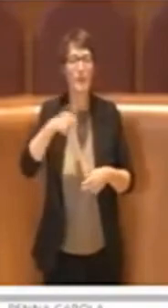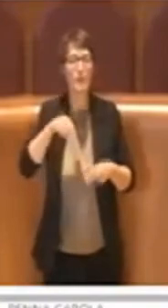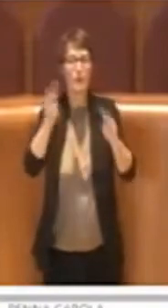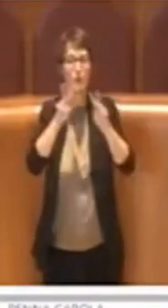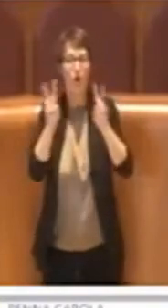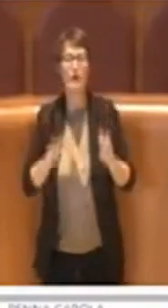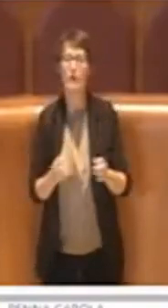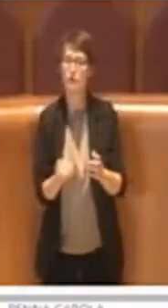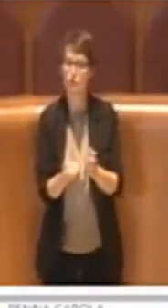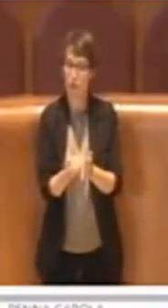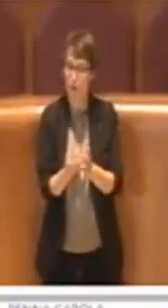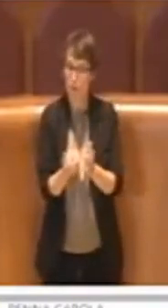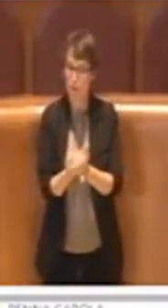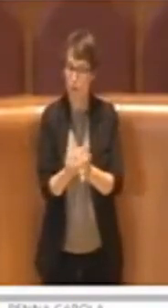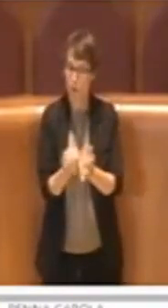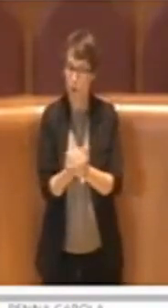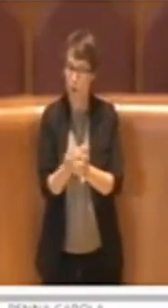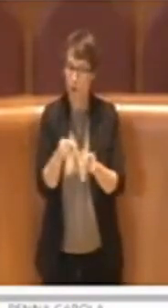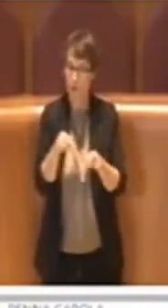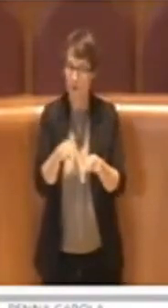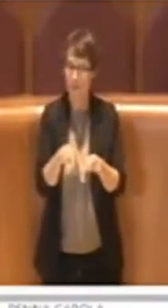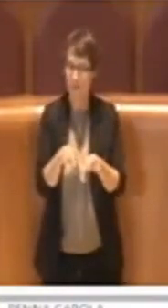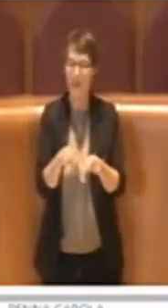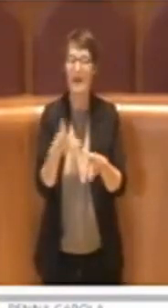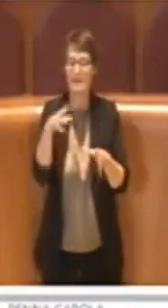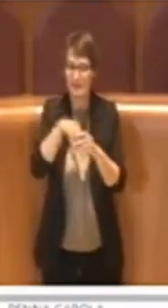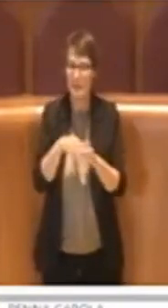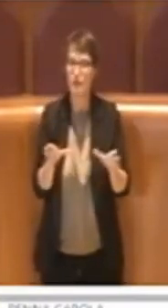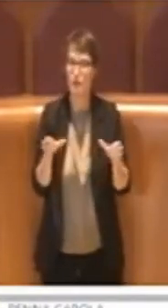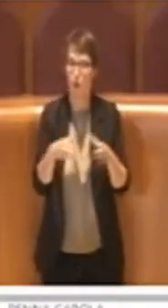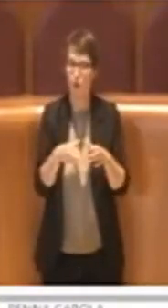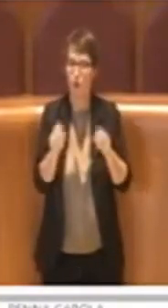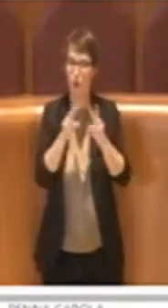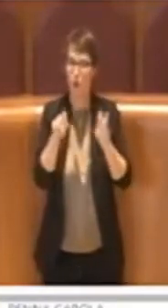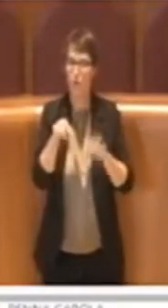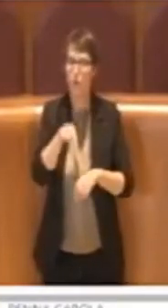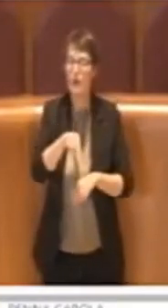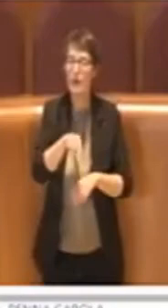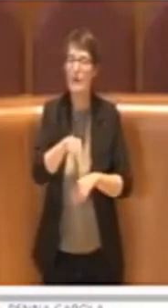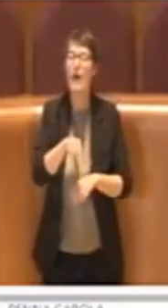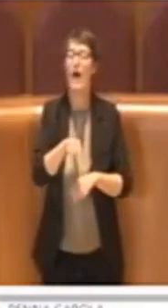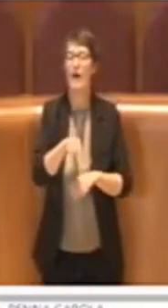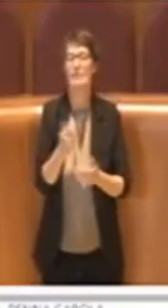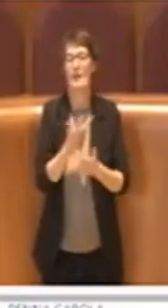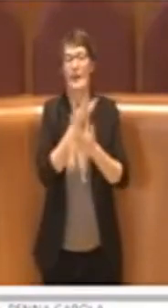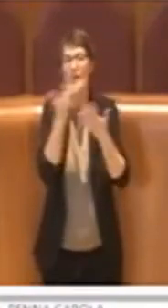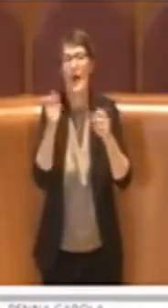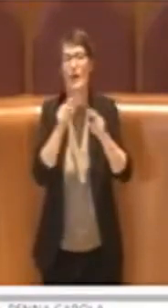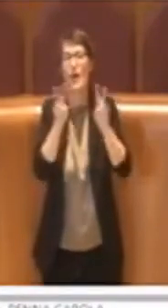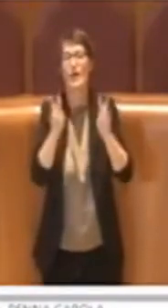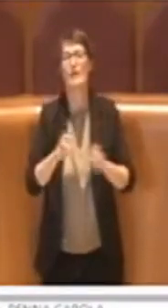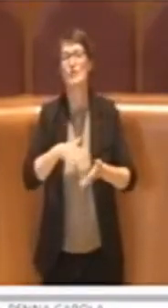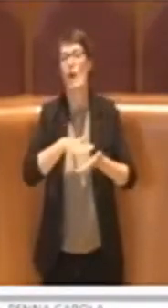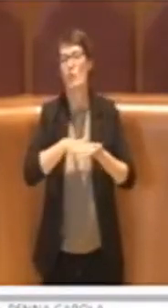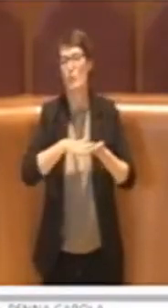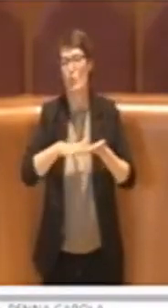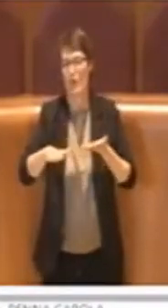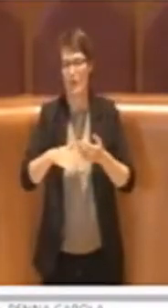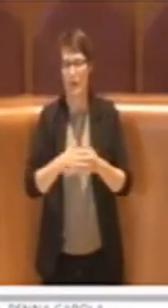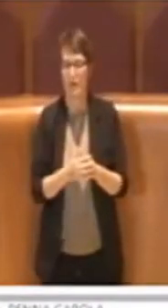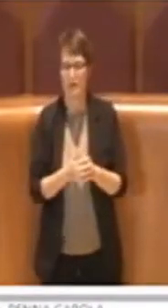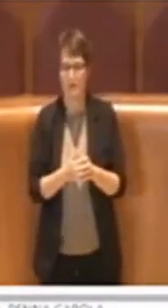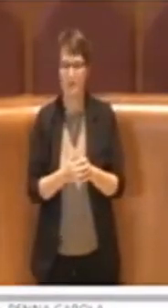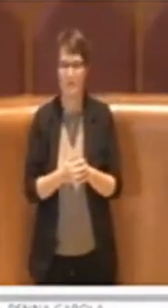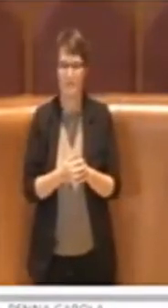tutti i membri di questa comunità sarà necessariamente energia politica. È energia,